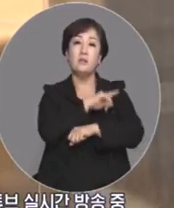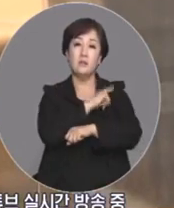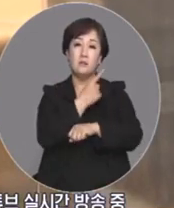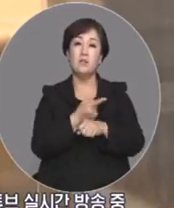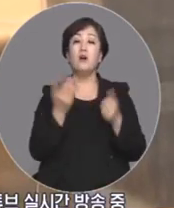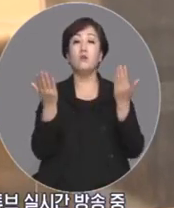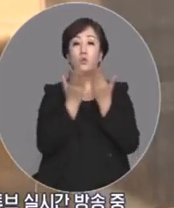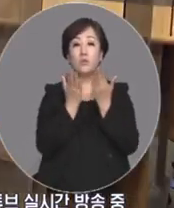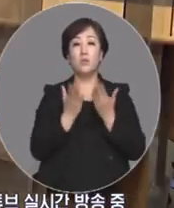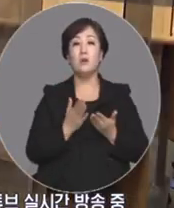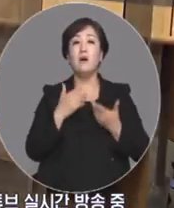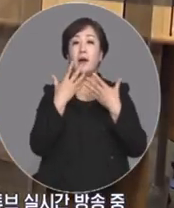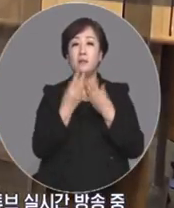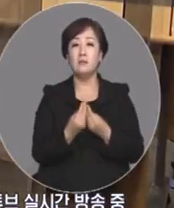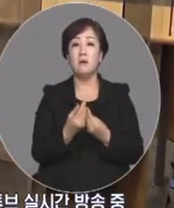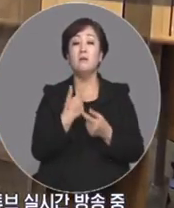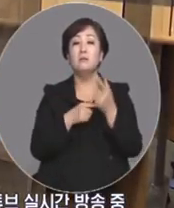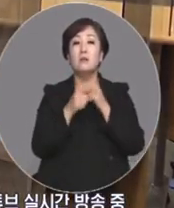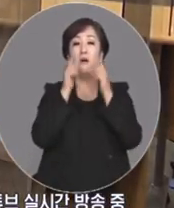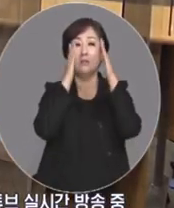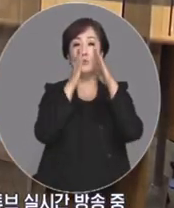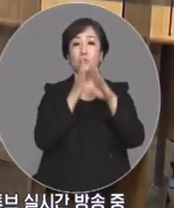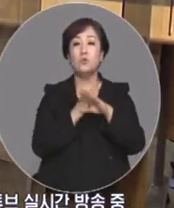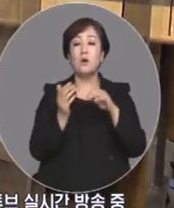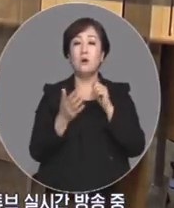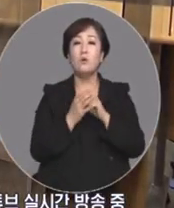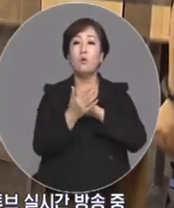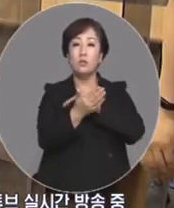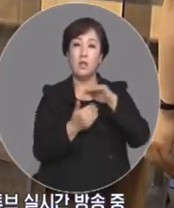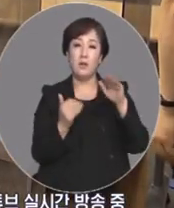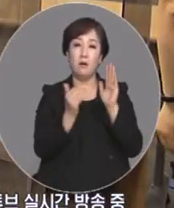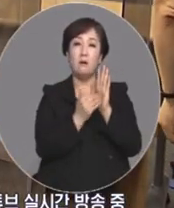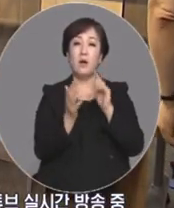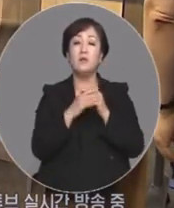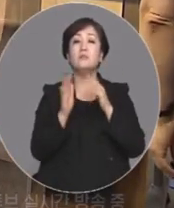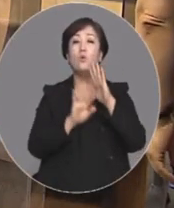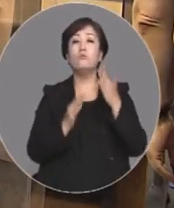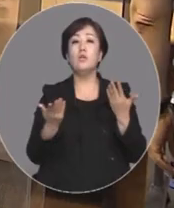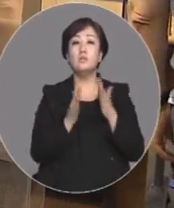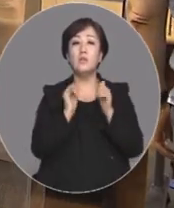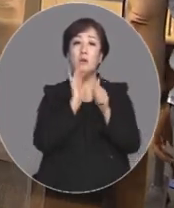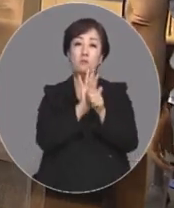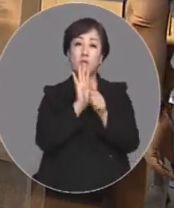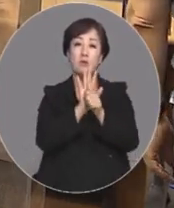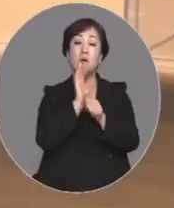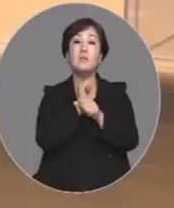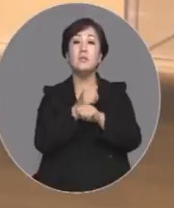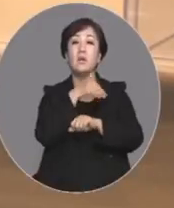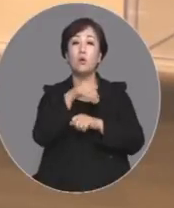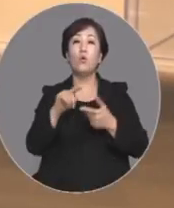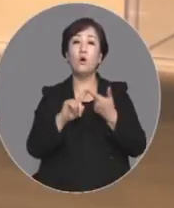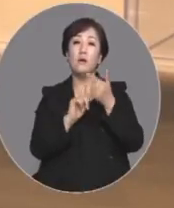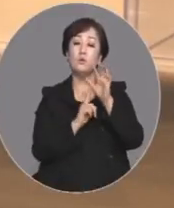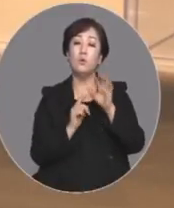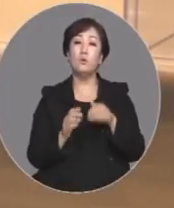균형, 안정에 주안점을 뒀으며 특히 코로나 대응에 기여한 공직자를 우대했다고 강조했습니다.